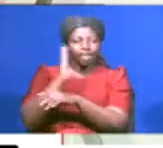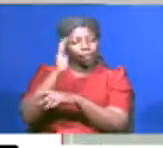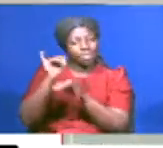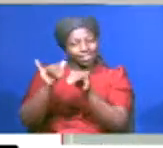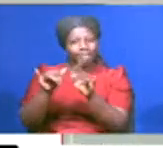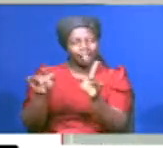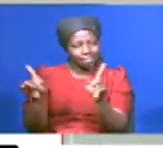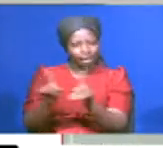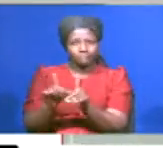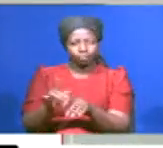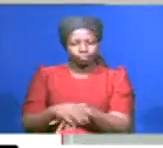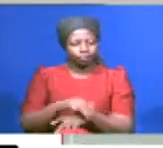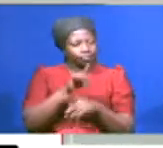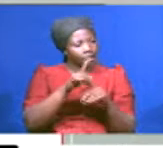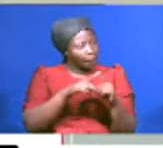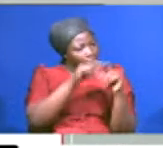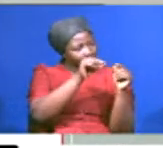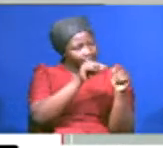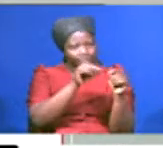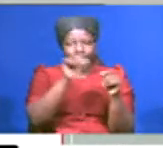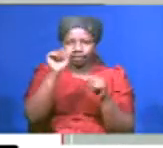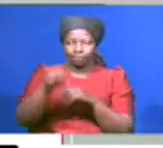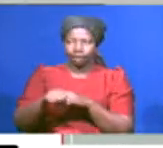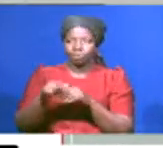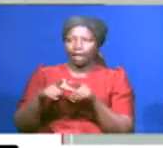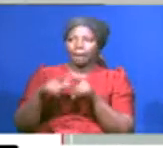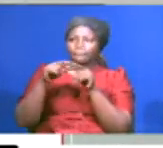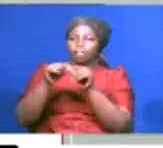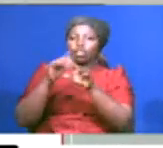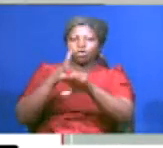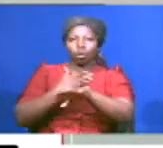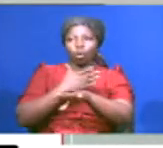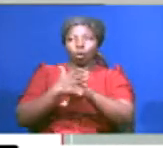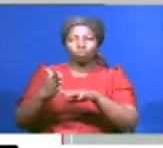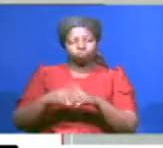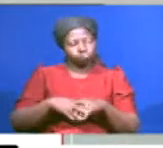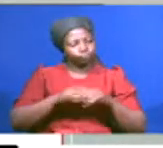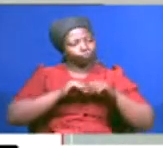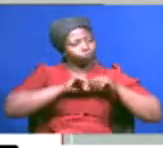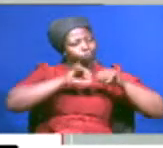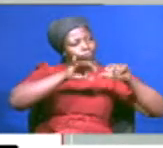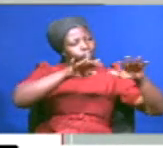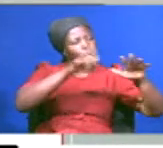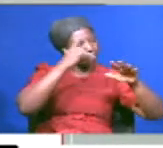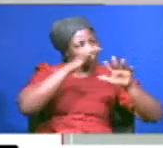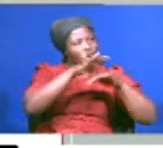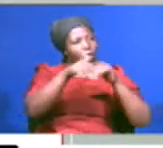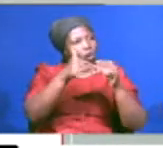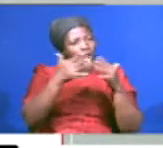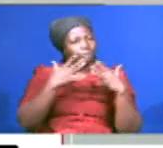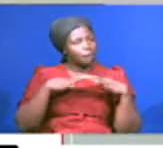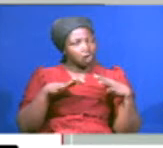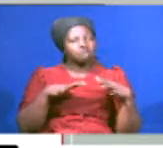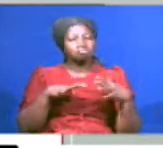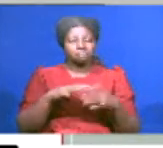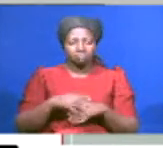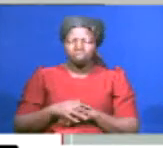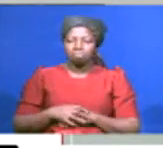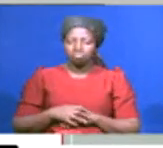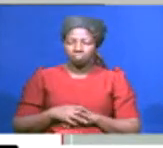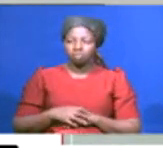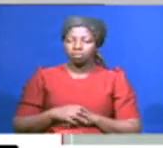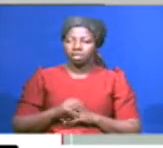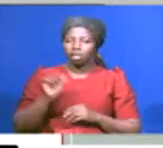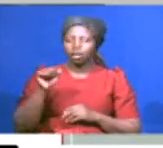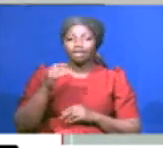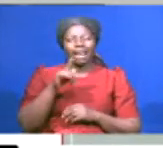Ni message, a message, yeah, message for people is, across the board. Yeah. For everyone. Yeah. Yeah. Have you ever done an